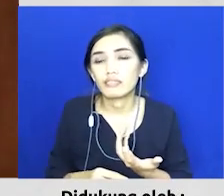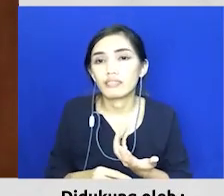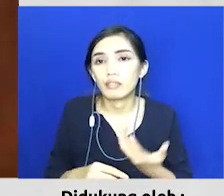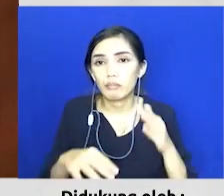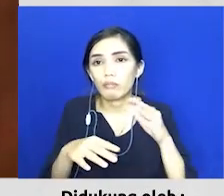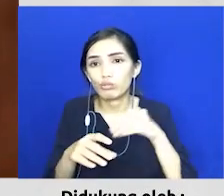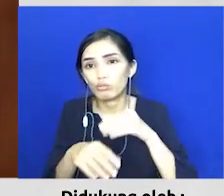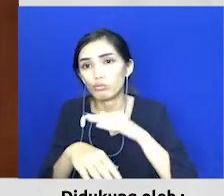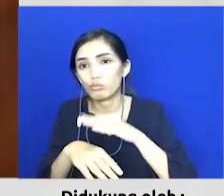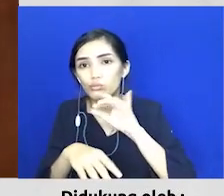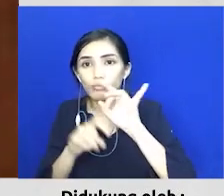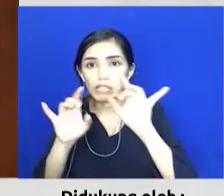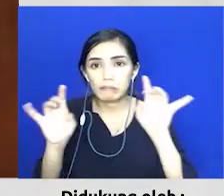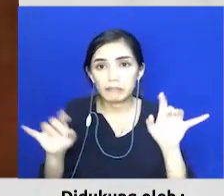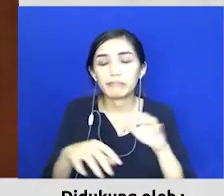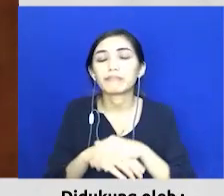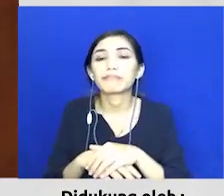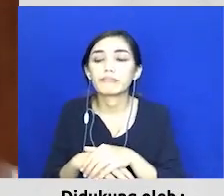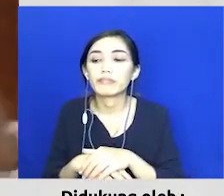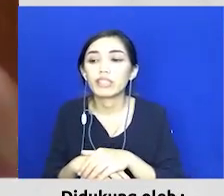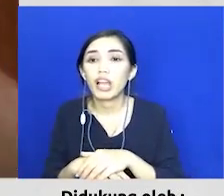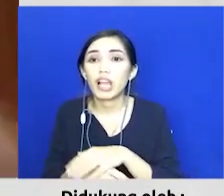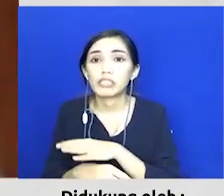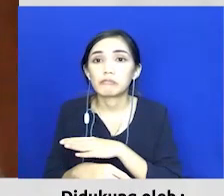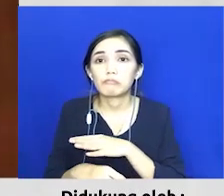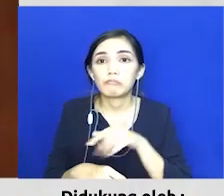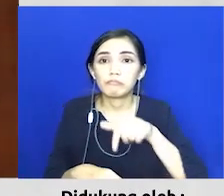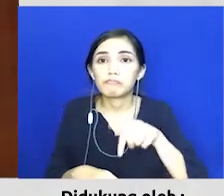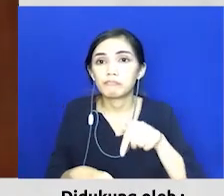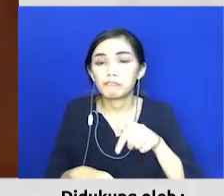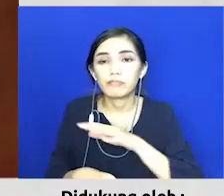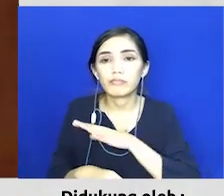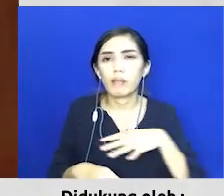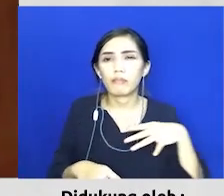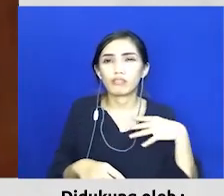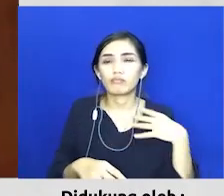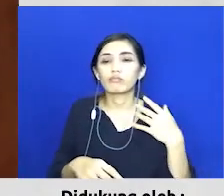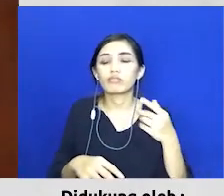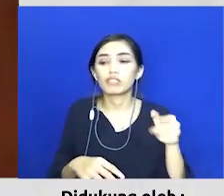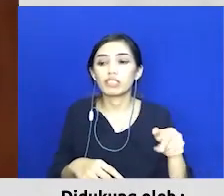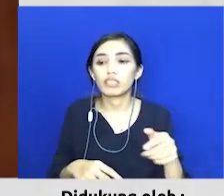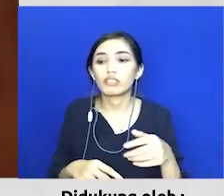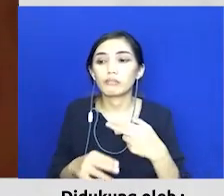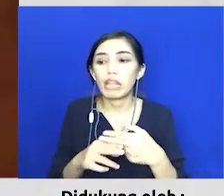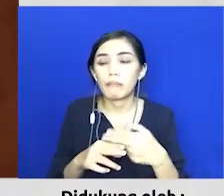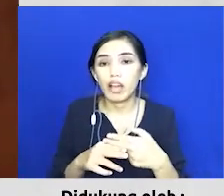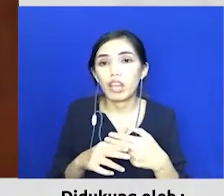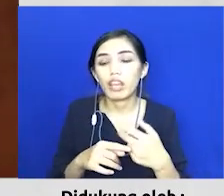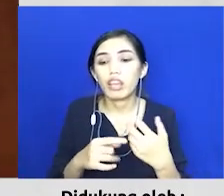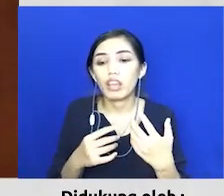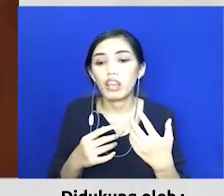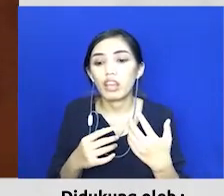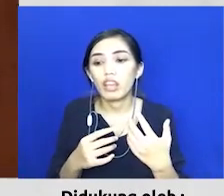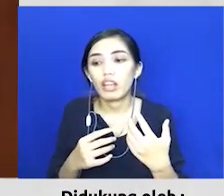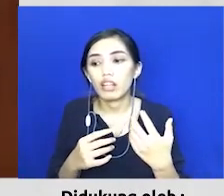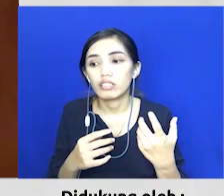menamakan hal-hal yang dilakukan dengan idealisme itu sebagai yang terbaik. Tapi lain lagi yang terjadi di